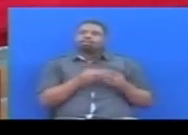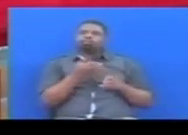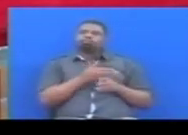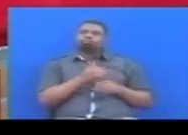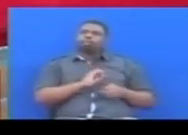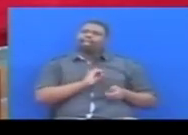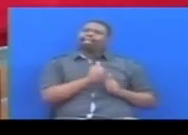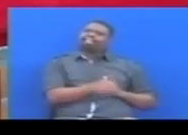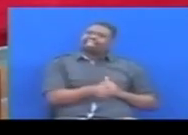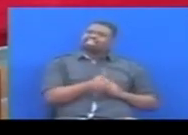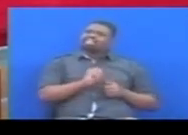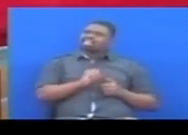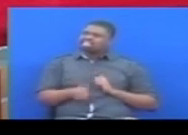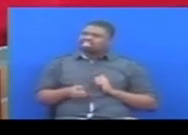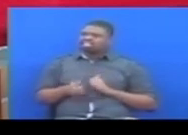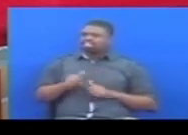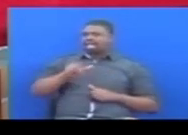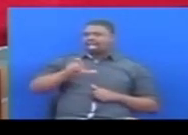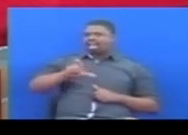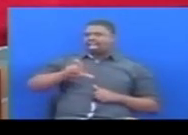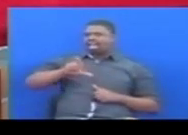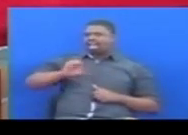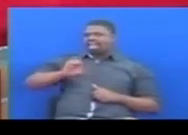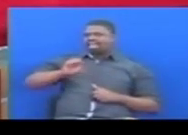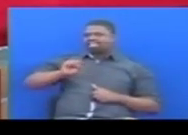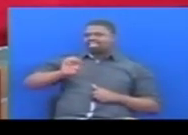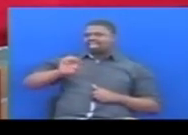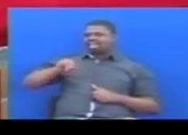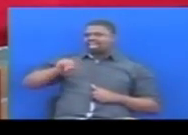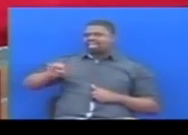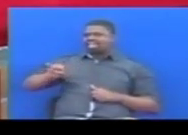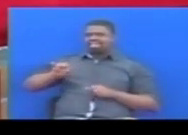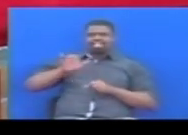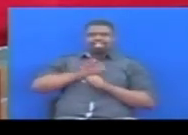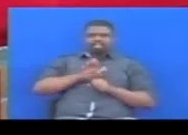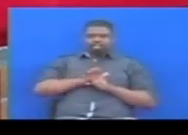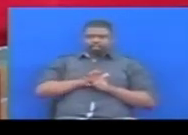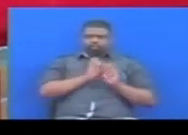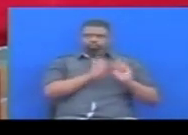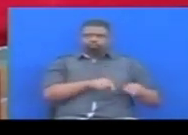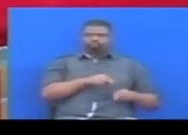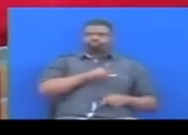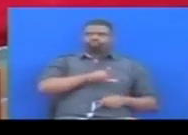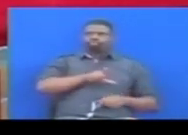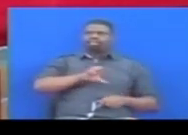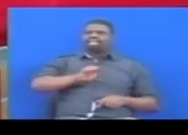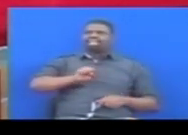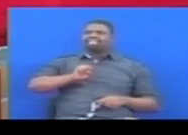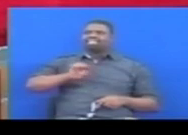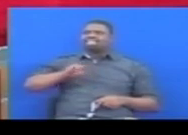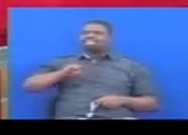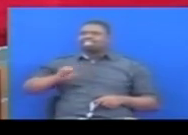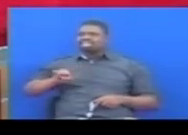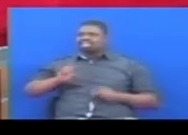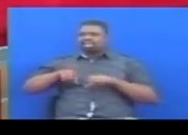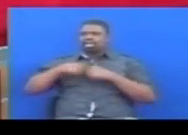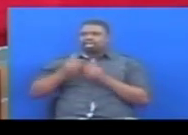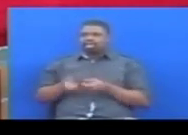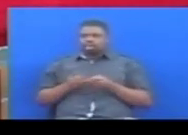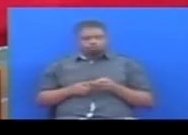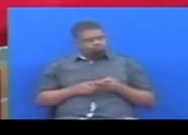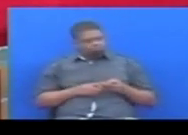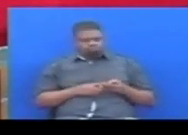leseni nyingi zilizopo. Mheshimiwa Naibu Spika, uwepo wa leseni katika tasnia ya uvuvi